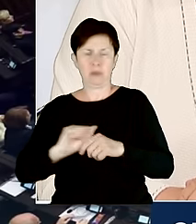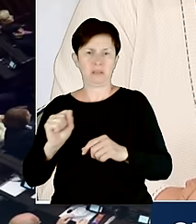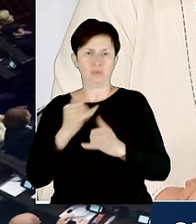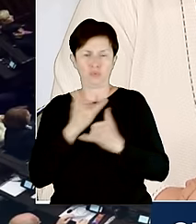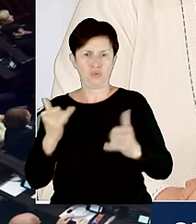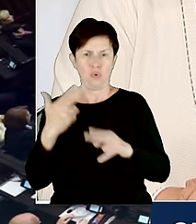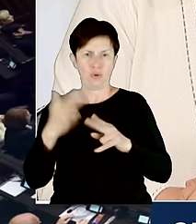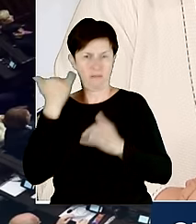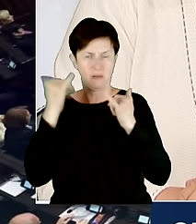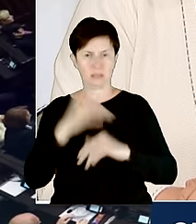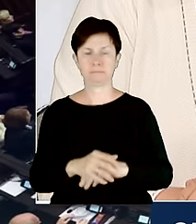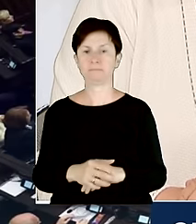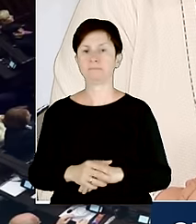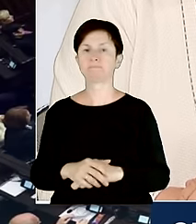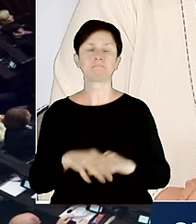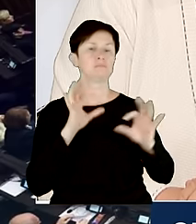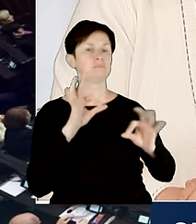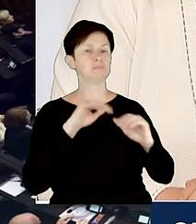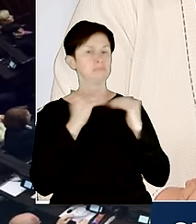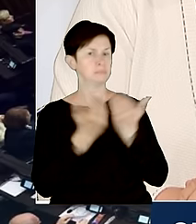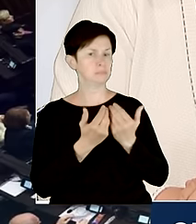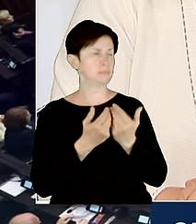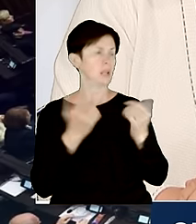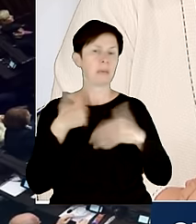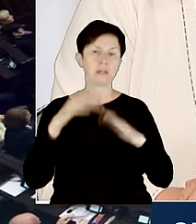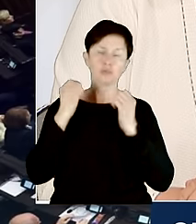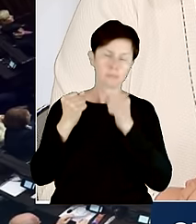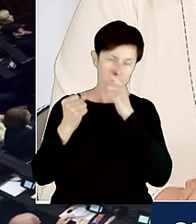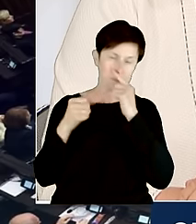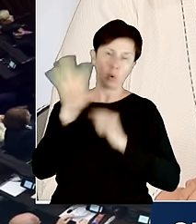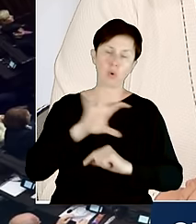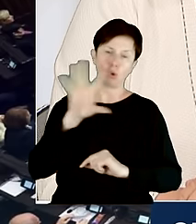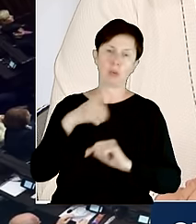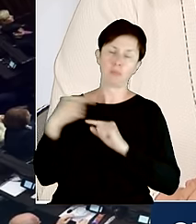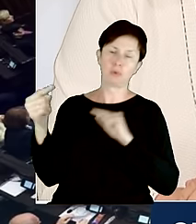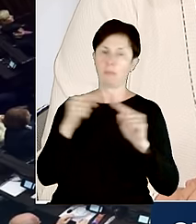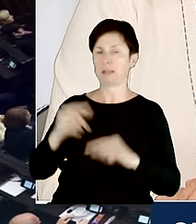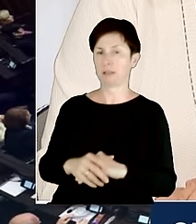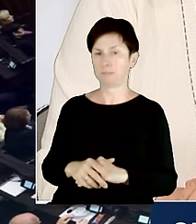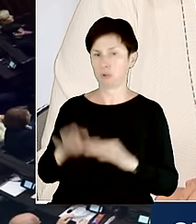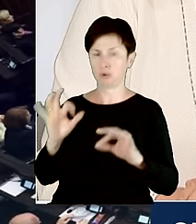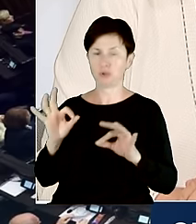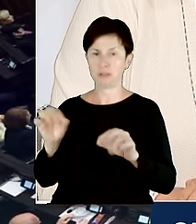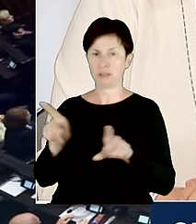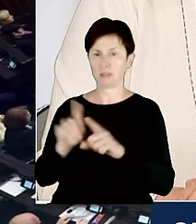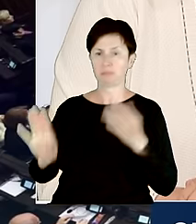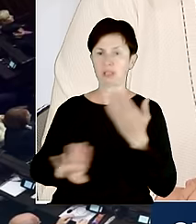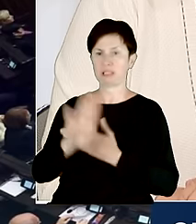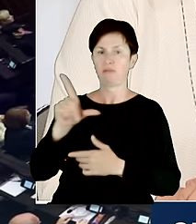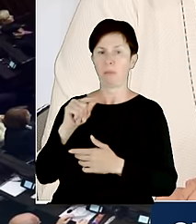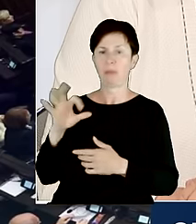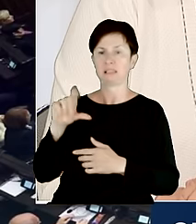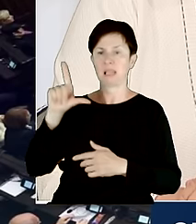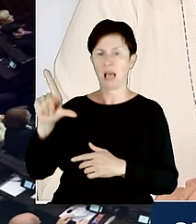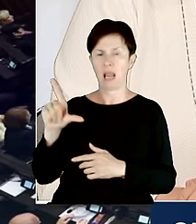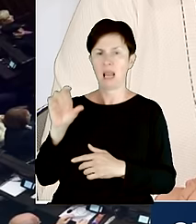padły. Ja oglądałem, śledziłem też tę debatę, dyskusję wczoraj, debatę, dzisiaj głosowania. To chyba dzisiaj akurat przedstawicielka PSL-u, wydaje mi się, że pani